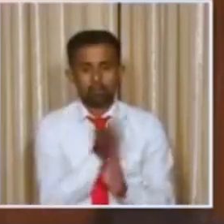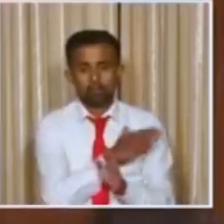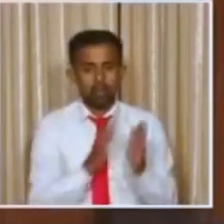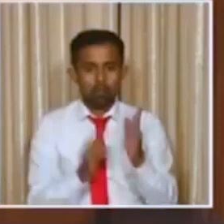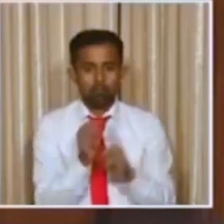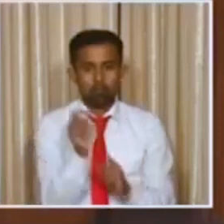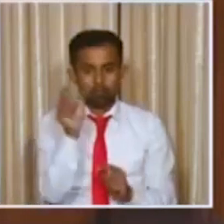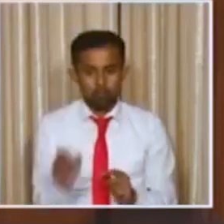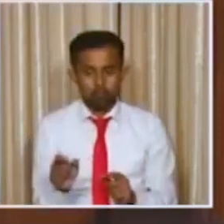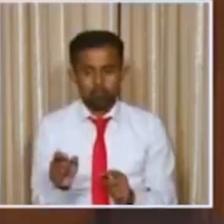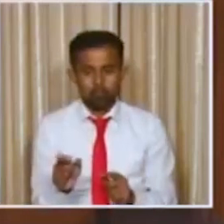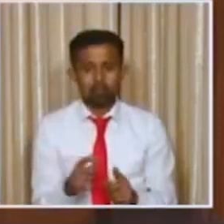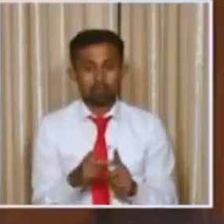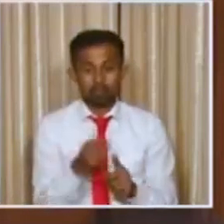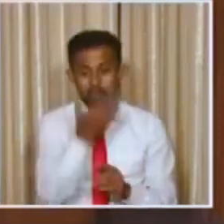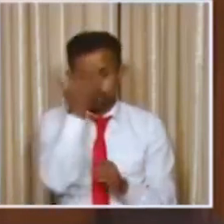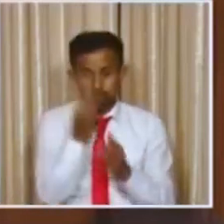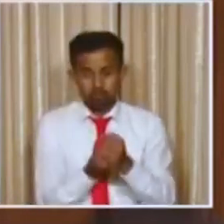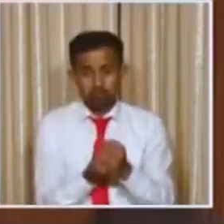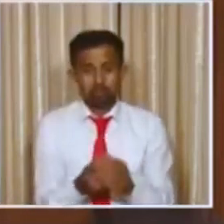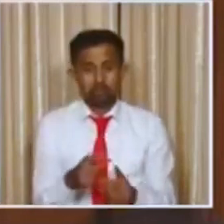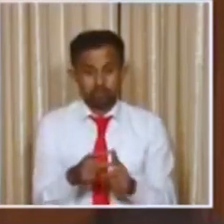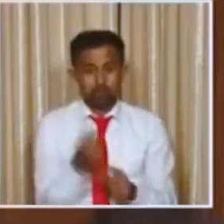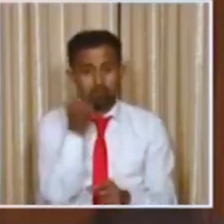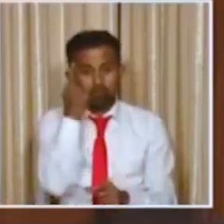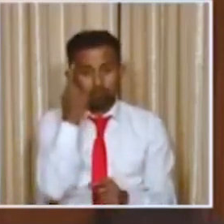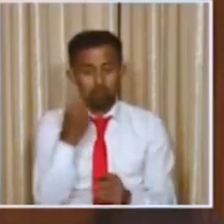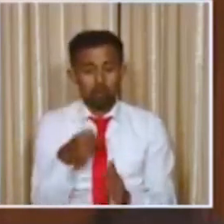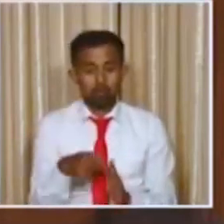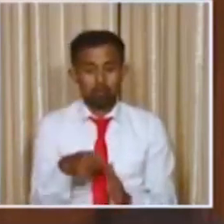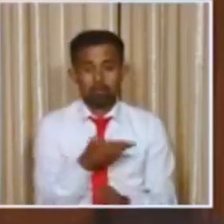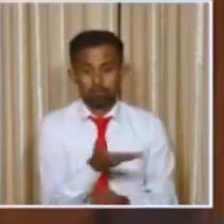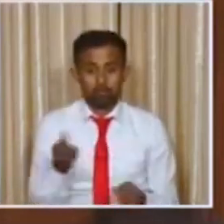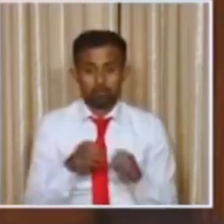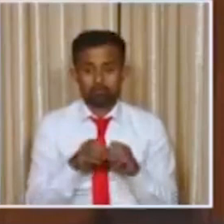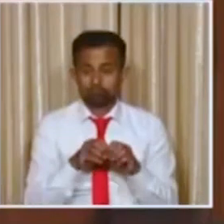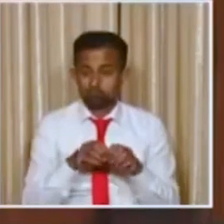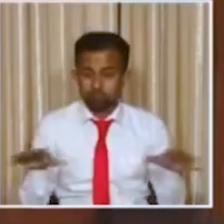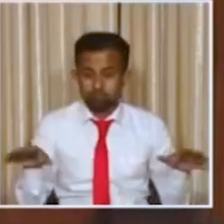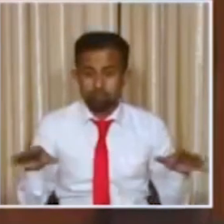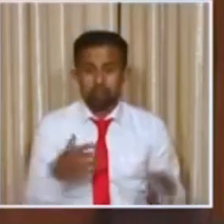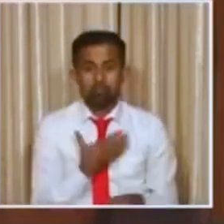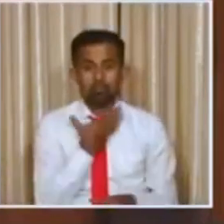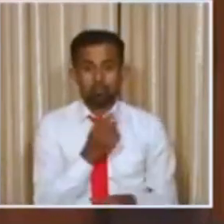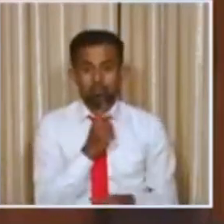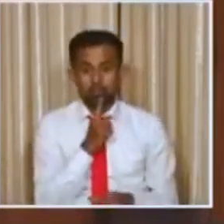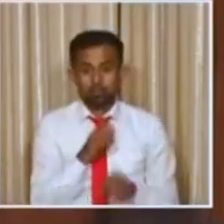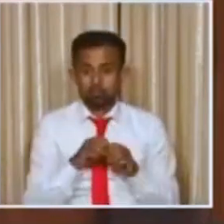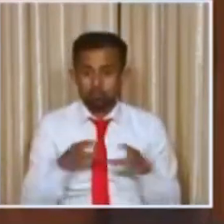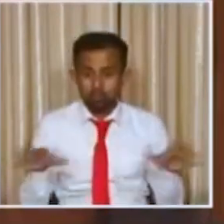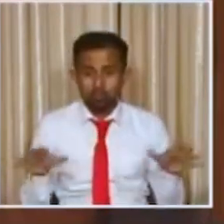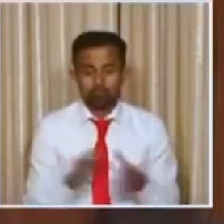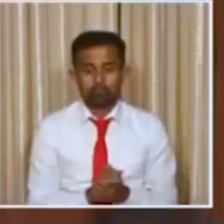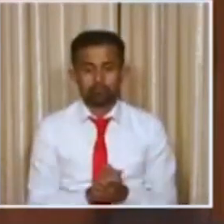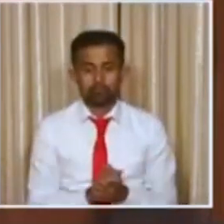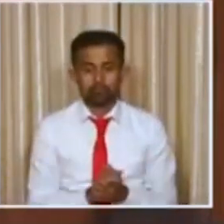இனவாதமான கருத்துக்களை இந்த இடத்திலே கக்கிக் கொண்டிருந்தார்கள், பொய்களை விசேடமாக பொய்களை கக்கிக் கொண்டிருந்தார்கள். எங்களுடைய வரலாறை பற்றி பல பொய்களை